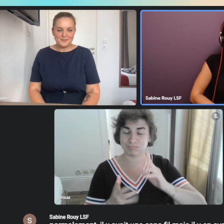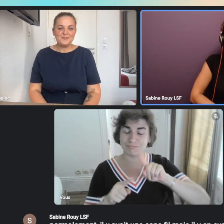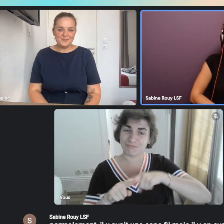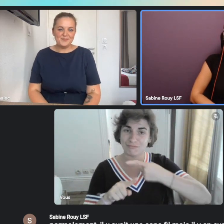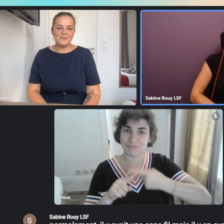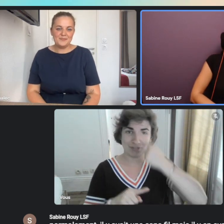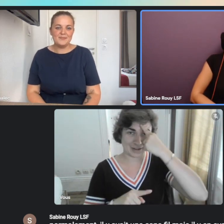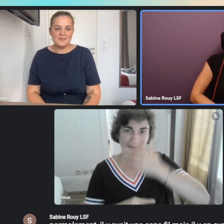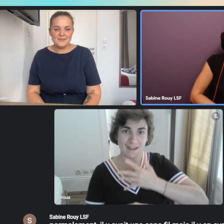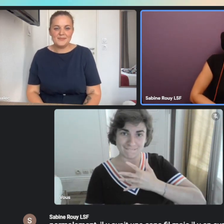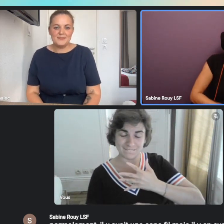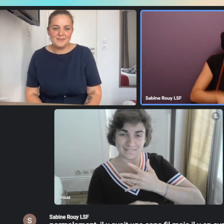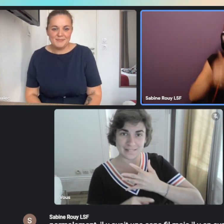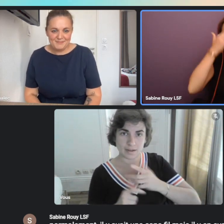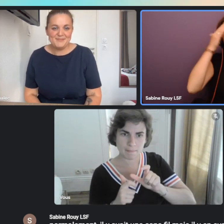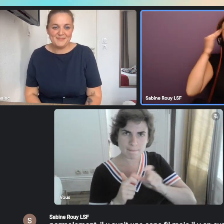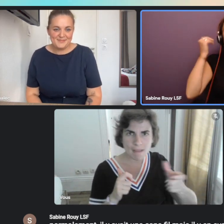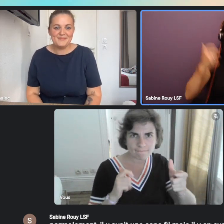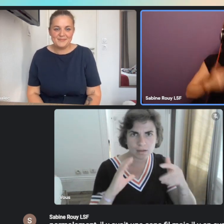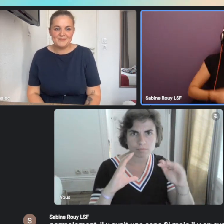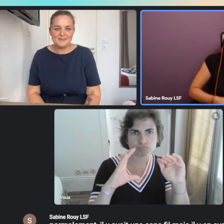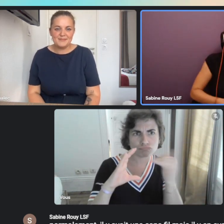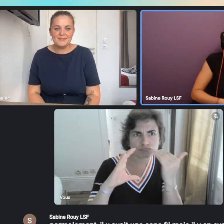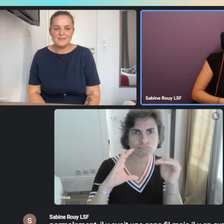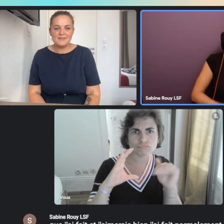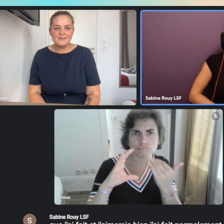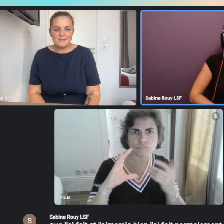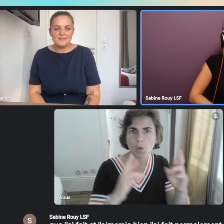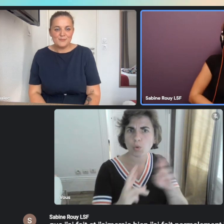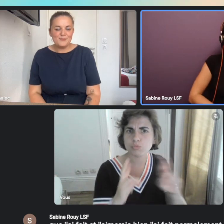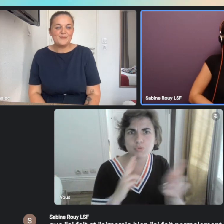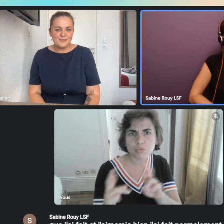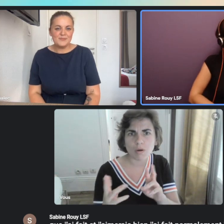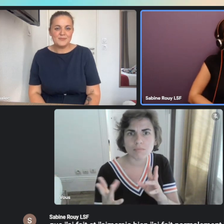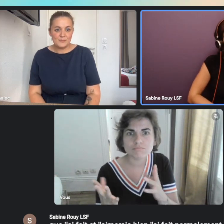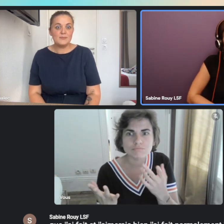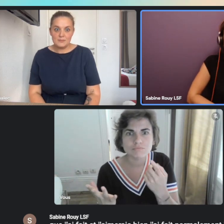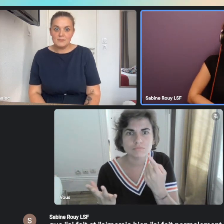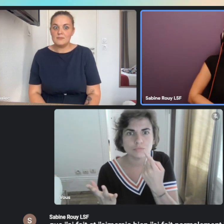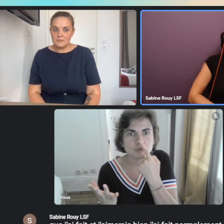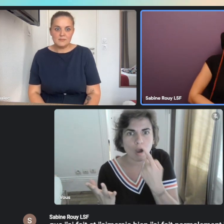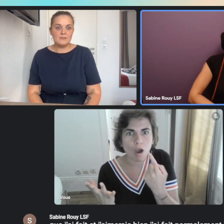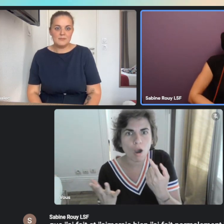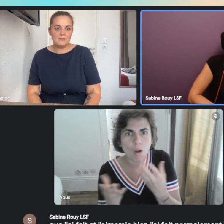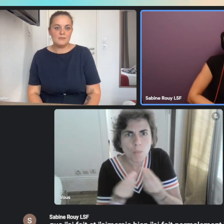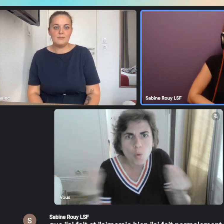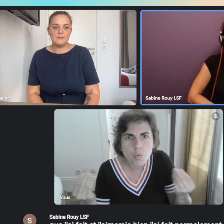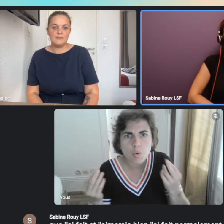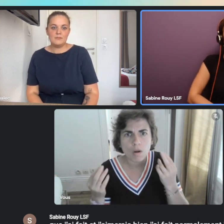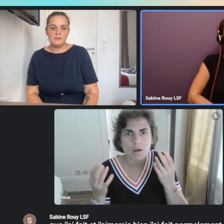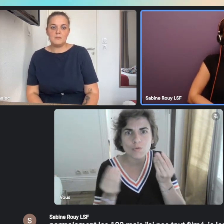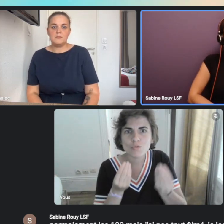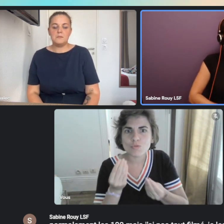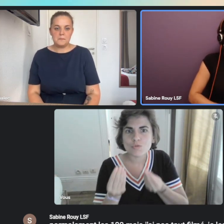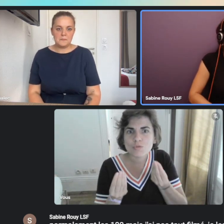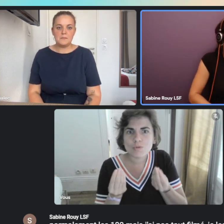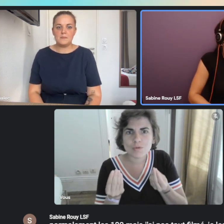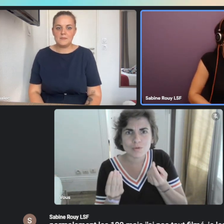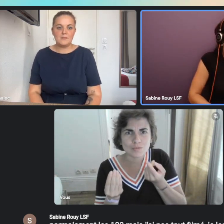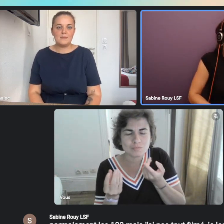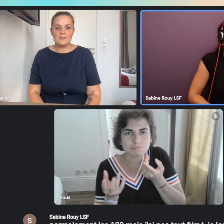Et donc le fait de se filmer, de donner ton avis, ensuite tu as reçu des commentaires, des retours,